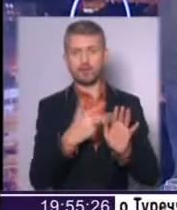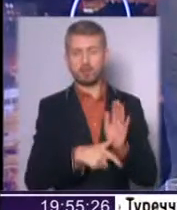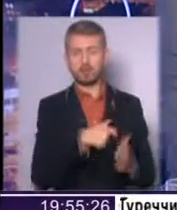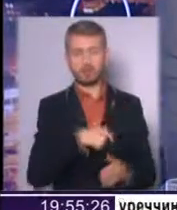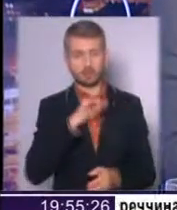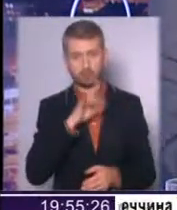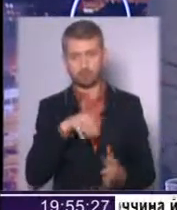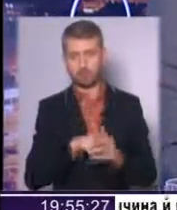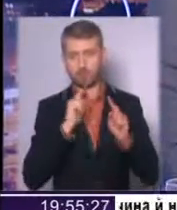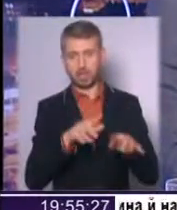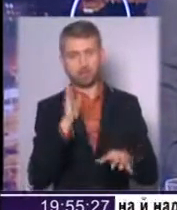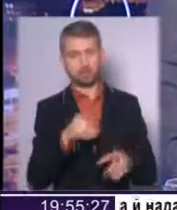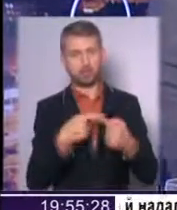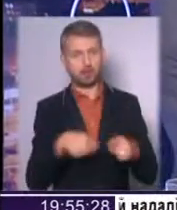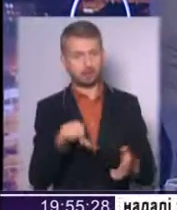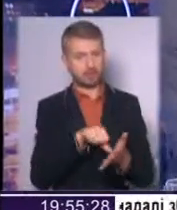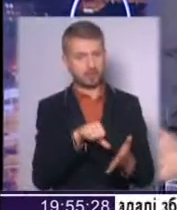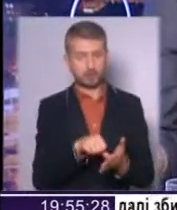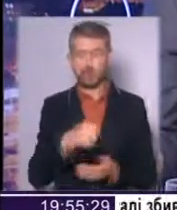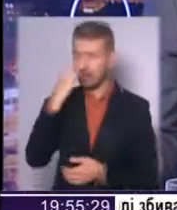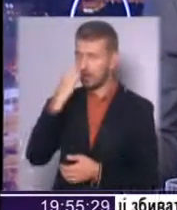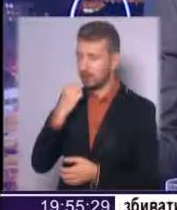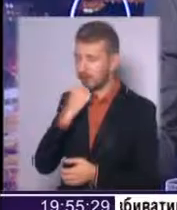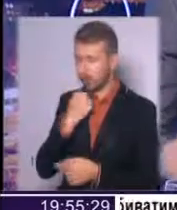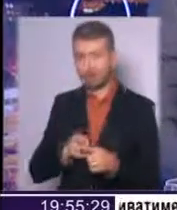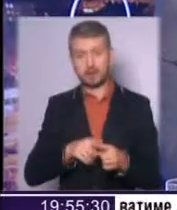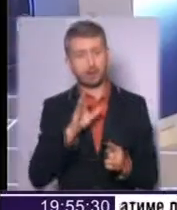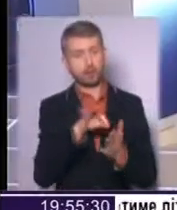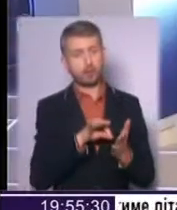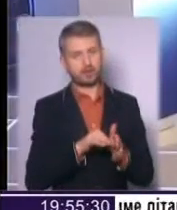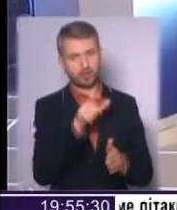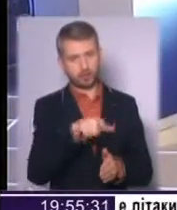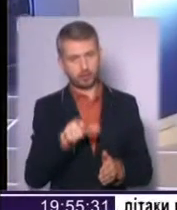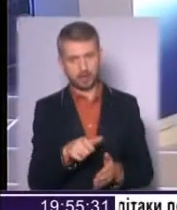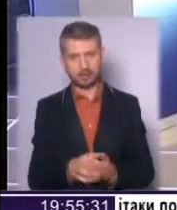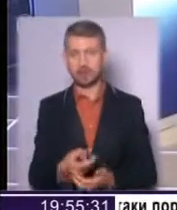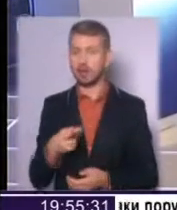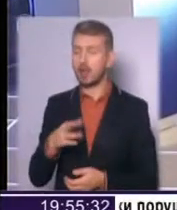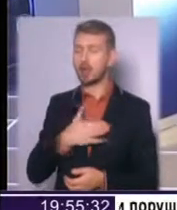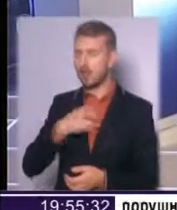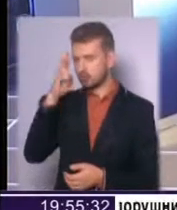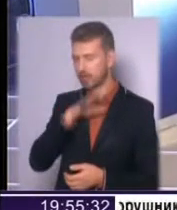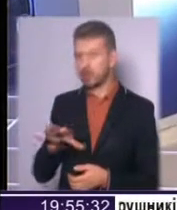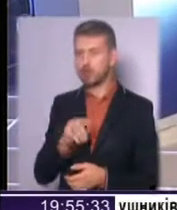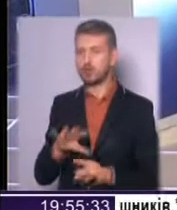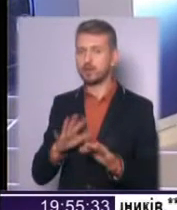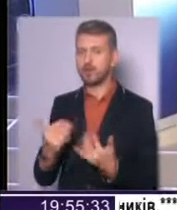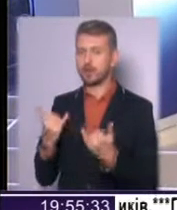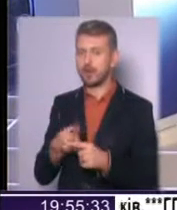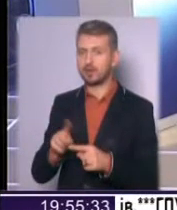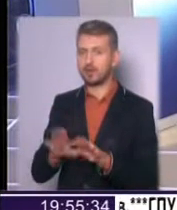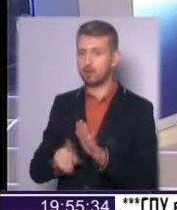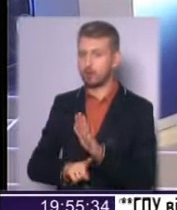місцевих органів влади. Тому не треба нас дурити і брехати, що от вибори парламенту, це буде кінець для країни. Та нічого подібного.